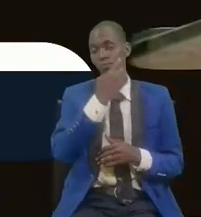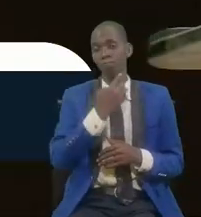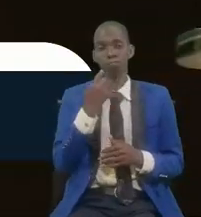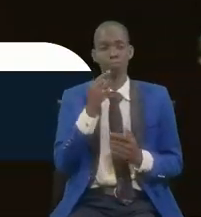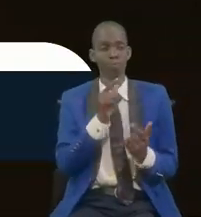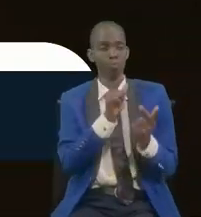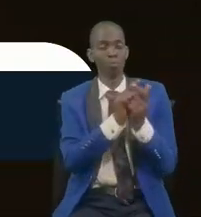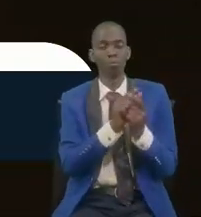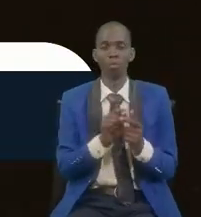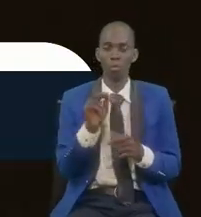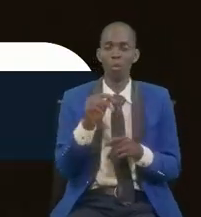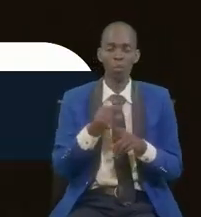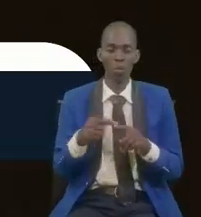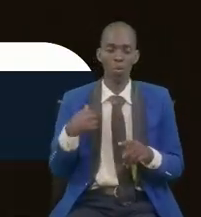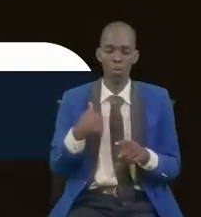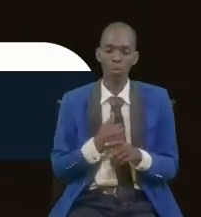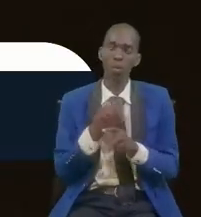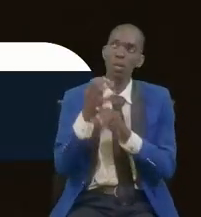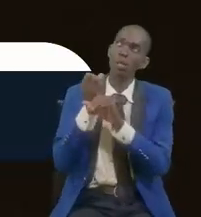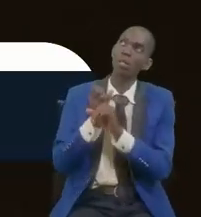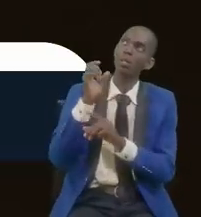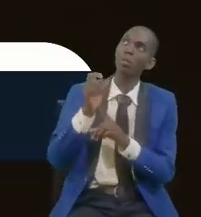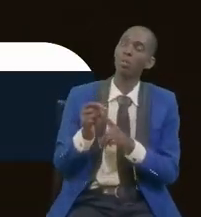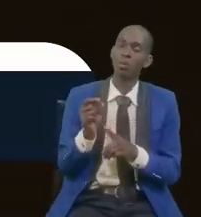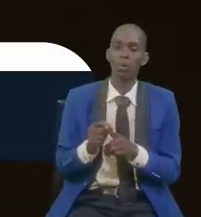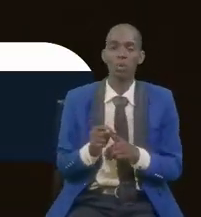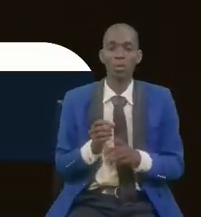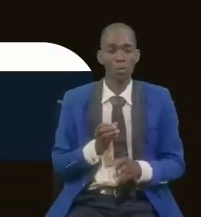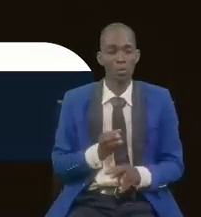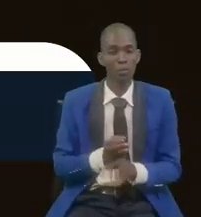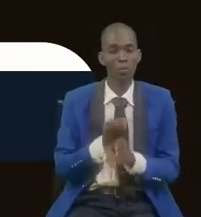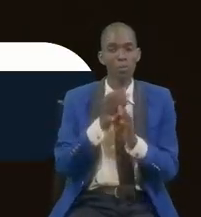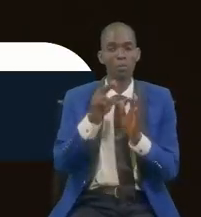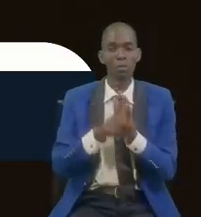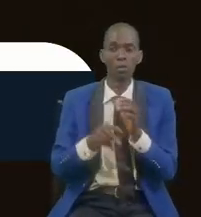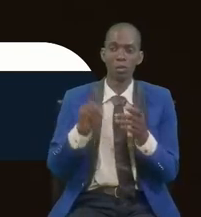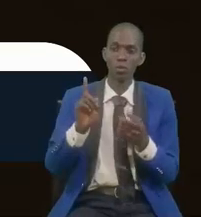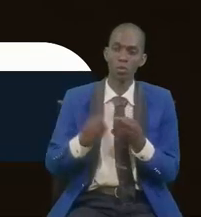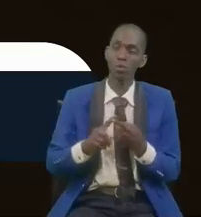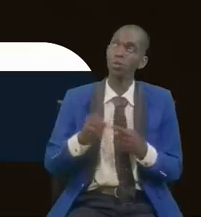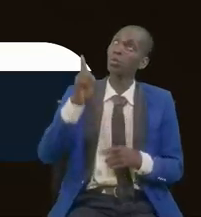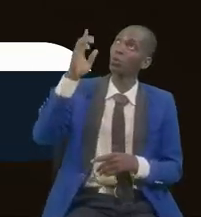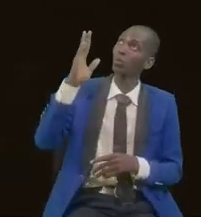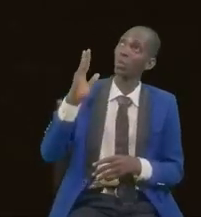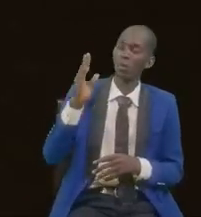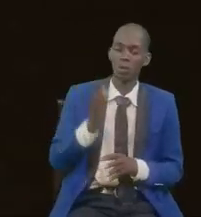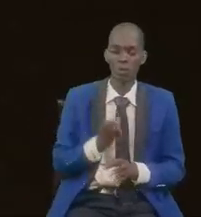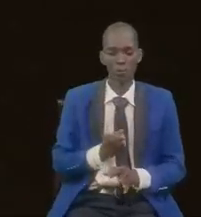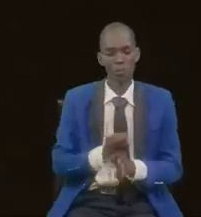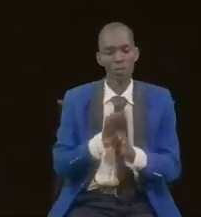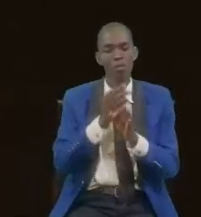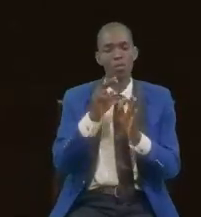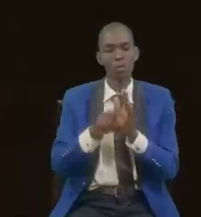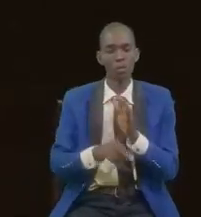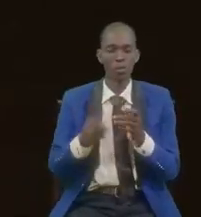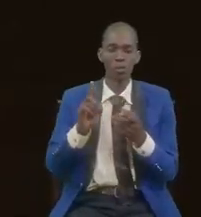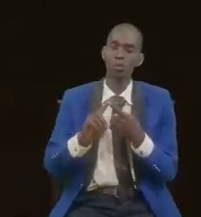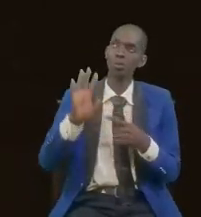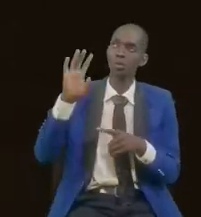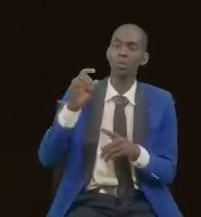à Dieu exige la fidélité à sa parole. La fidélité à Dieu exige